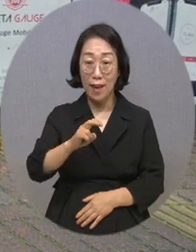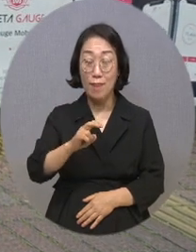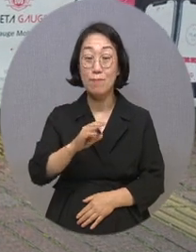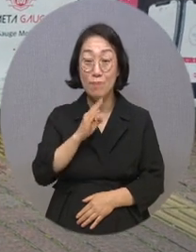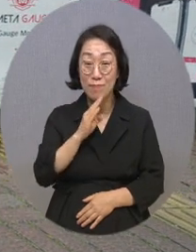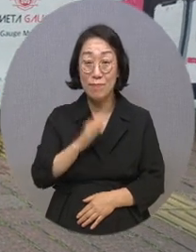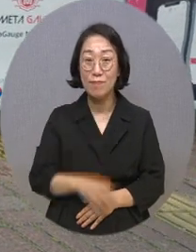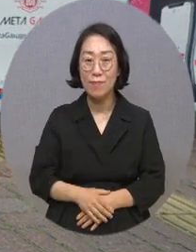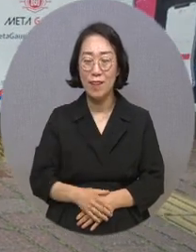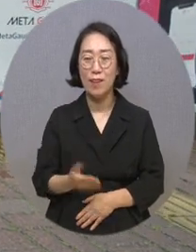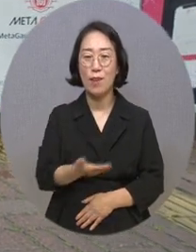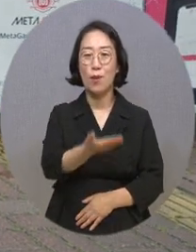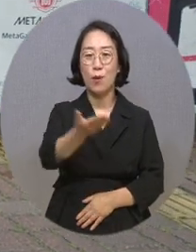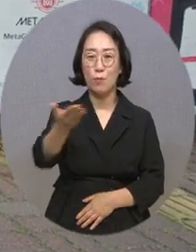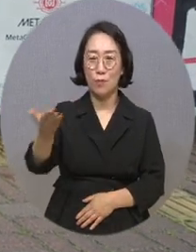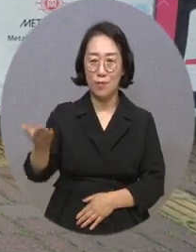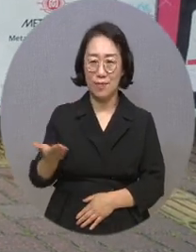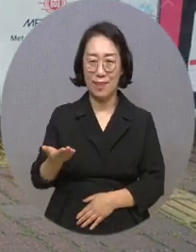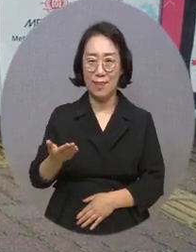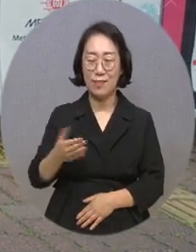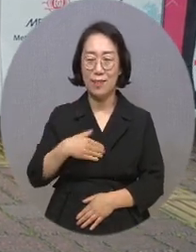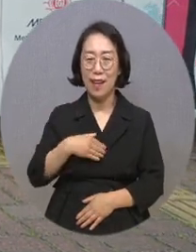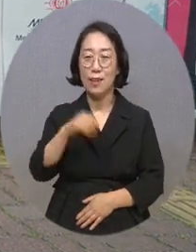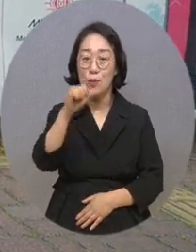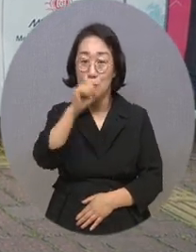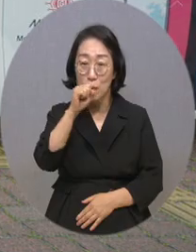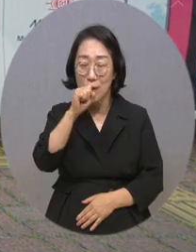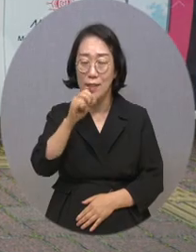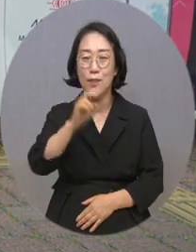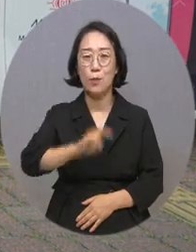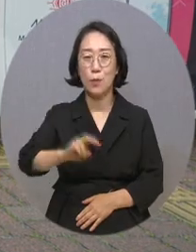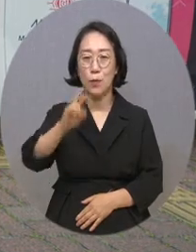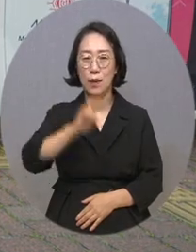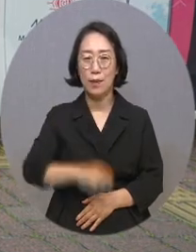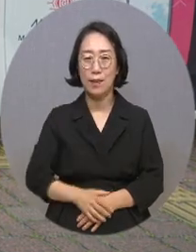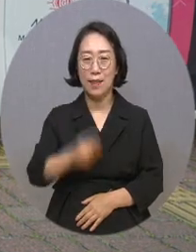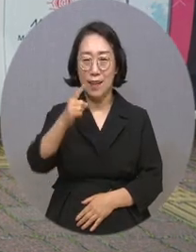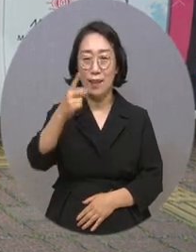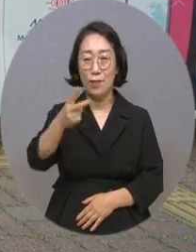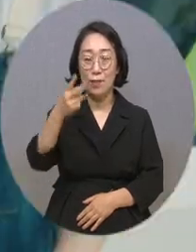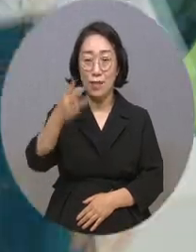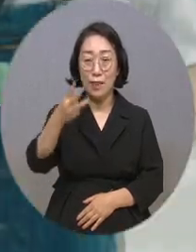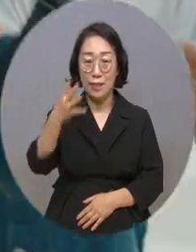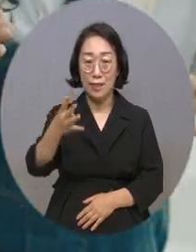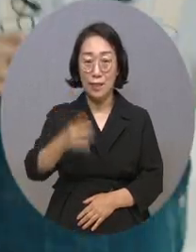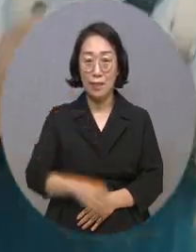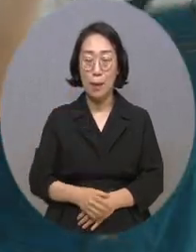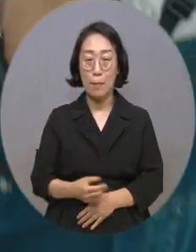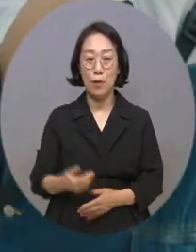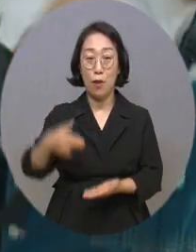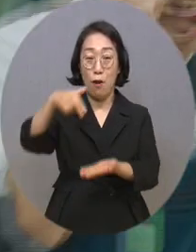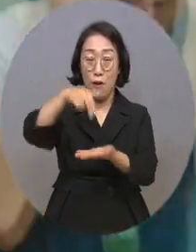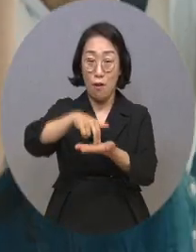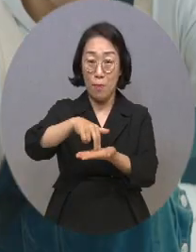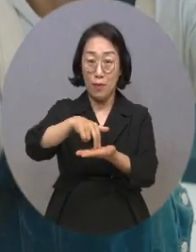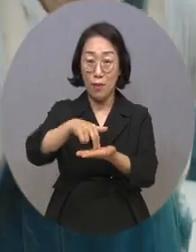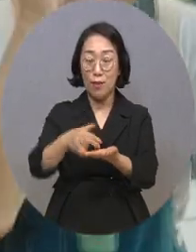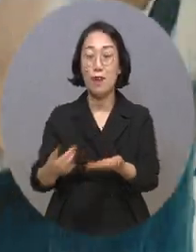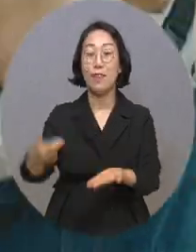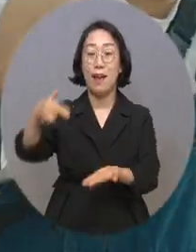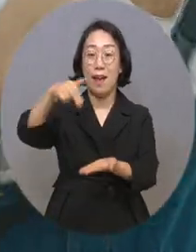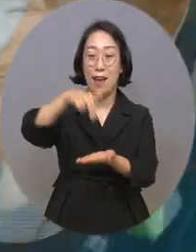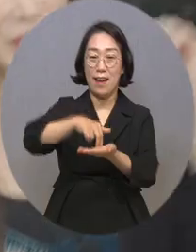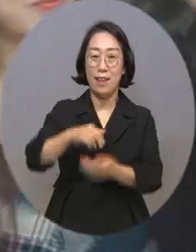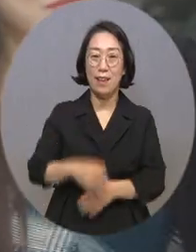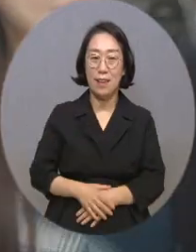아, 남해 군민 여러분들께서 다 이제 사랑해 주시고 아시는 곡입니다. 그래요? 하나, 둘, 셋, 넷. 발떡, 발떡, 발떡이